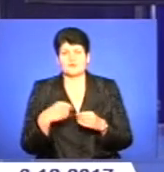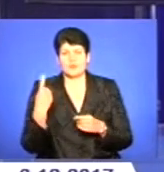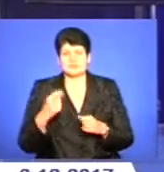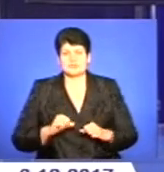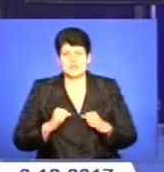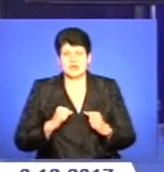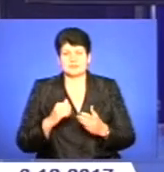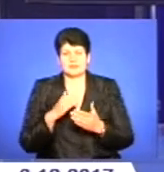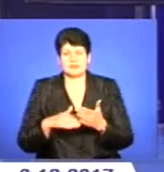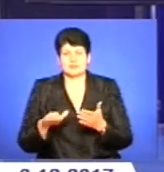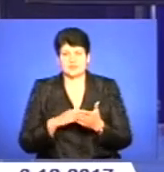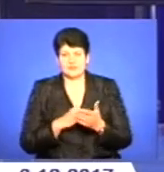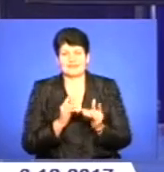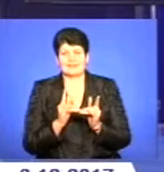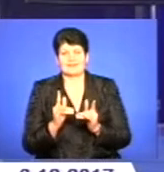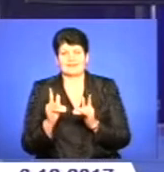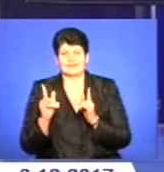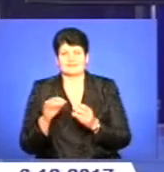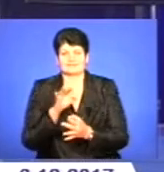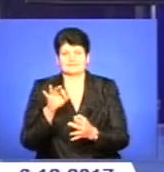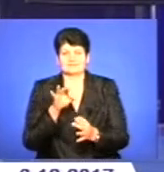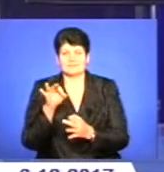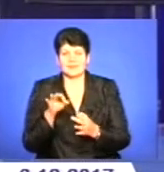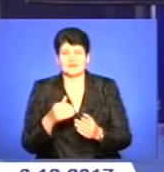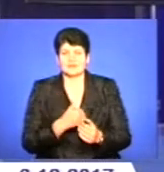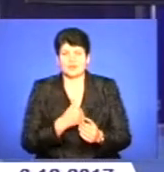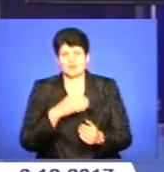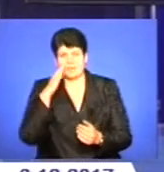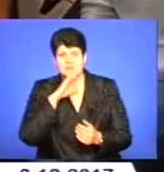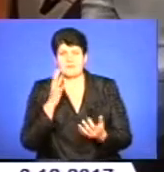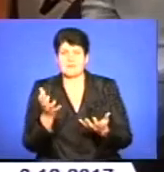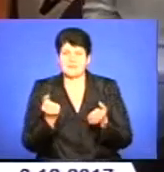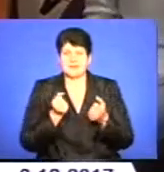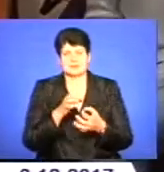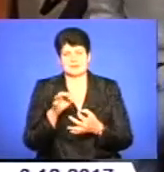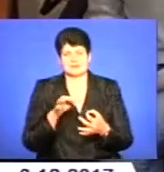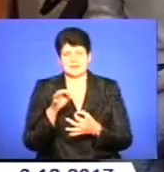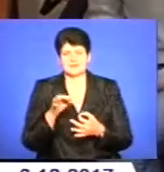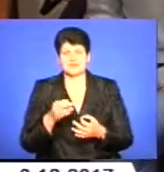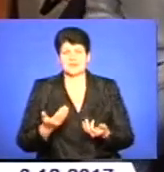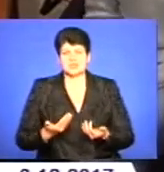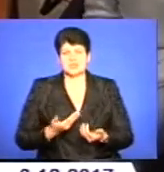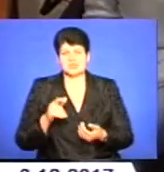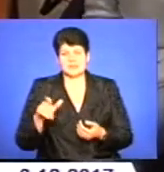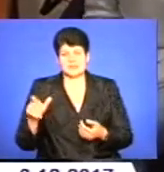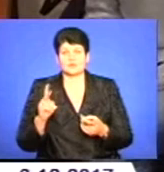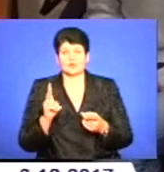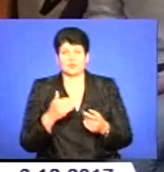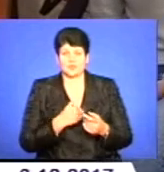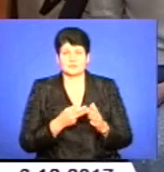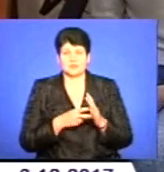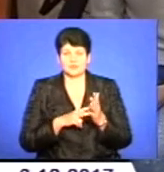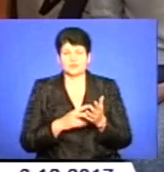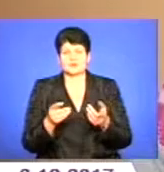намагаються позбутися інтернатної форми виховання дітей і заохочують батьків приймати сиріт. Жителям краю, які планують усиновлення чи